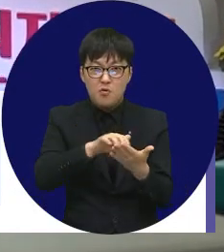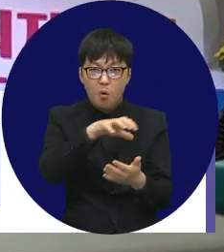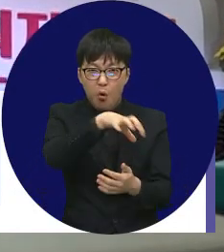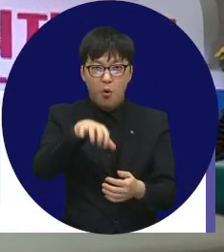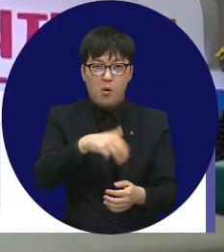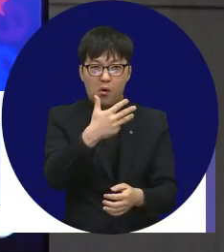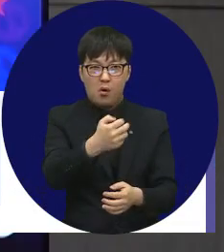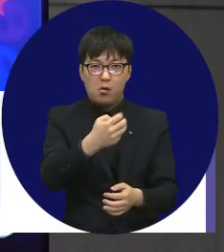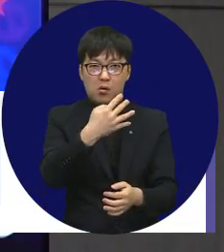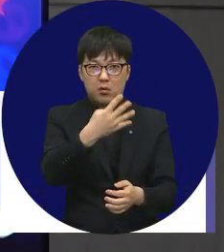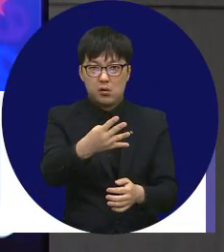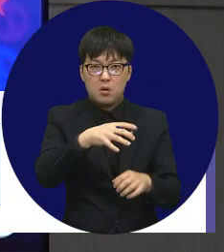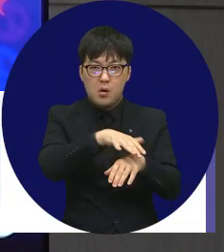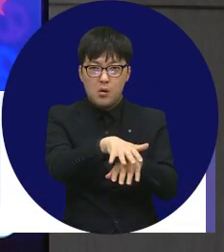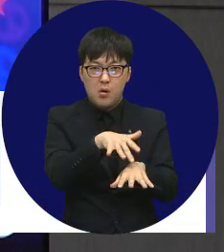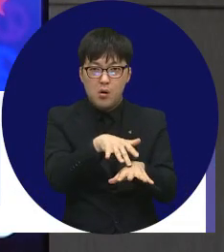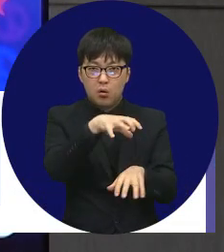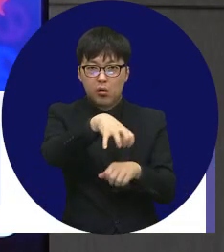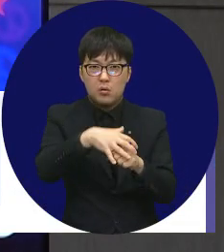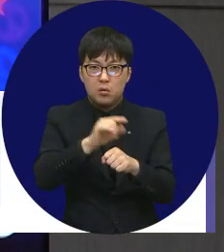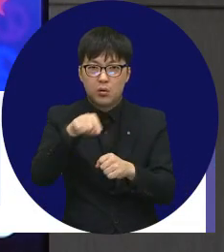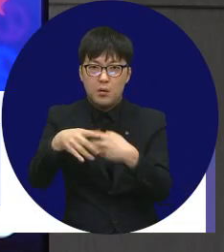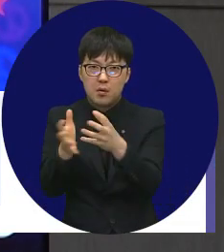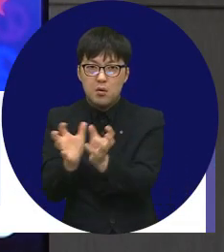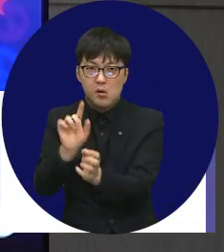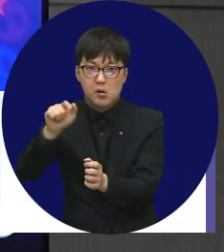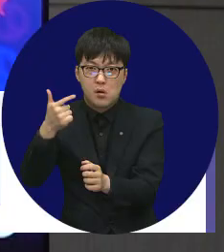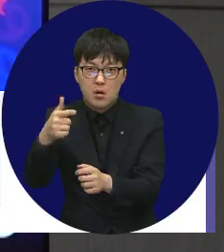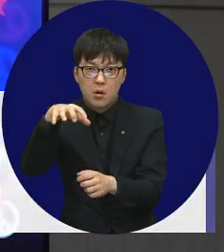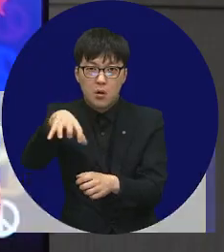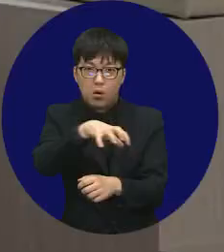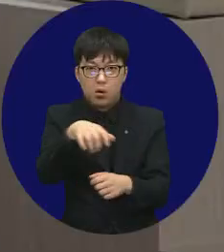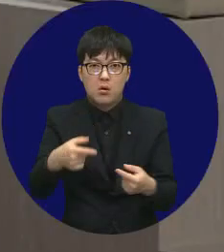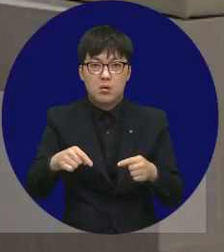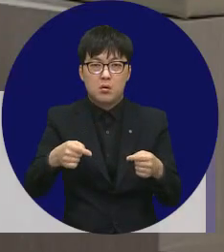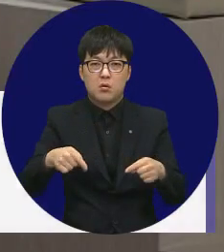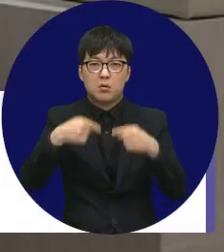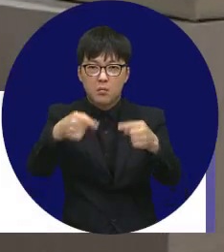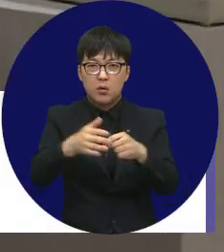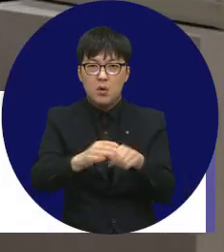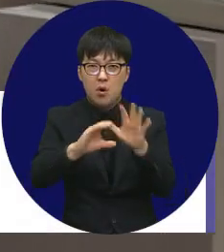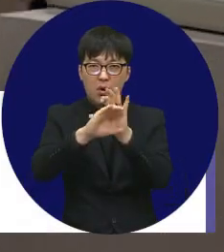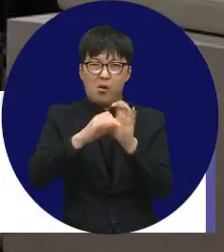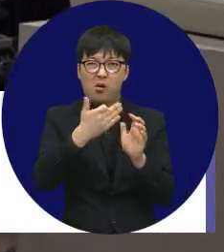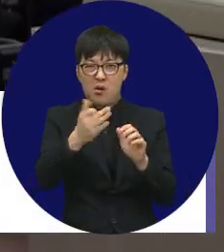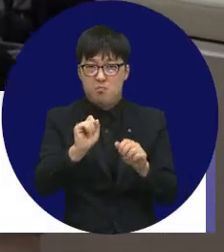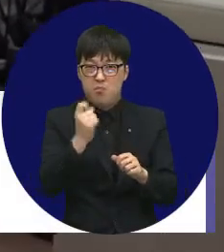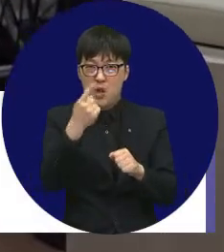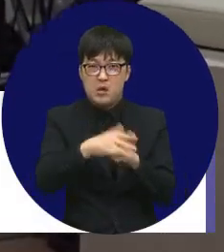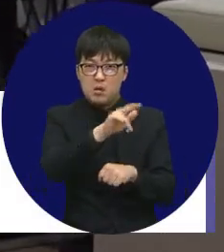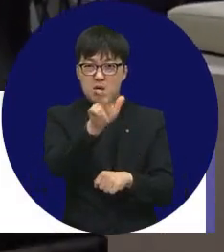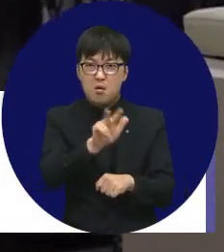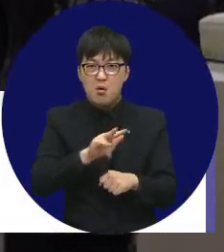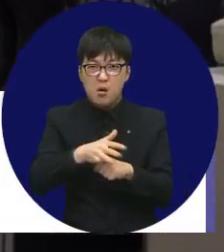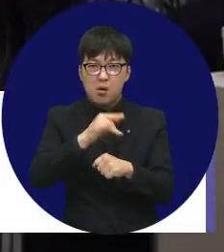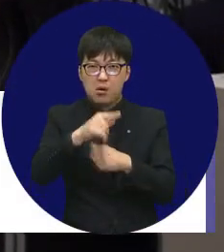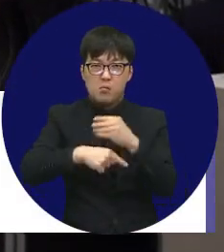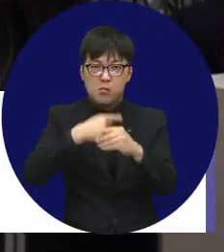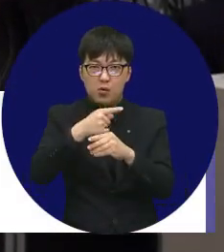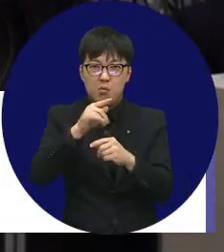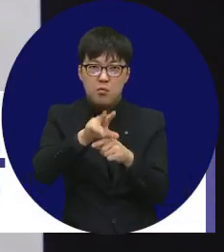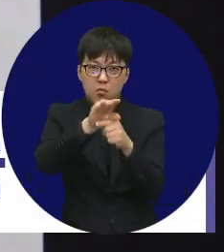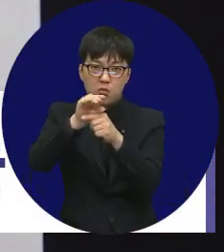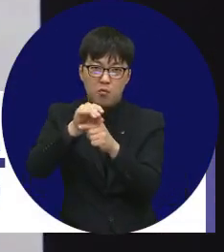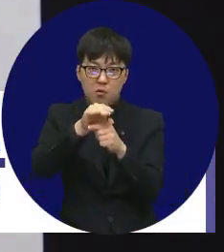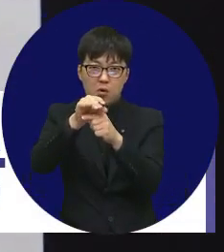단체와 16개 정당이 참여한 2020 유권자 정치 페스티벌은 코로나19로 인해 전국에서 프로그램을 촬영